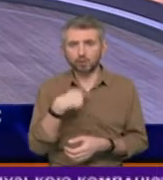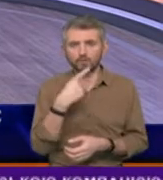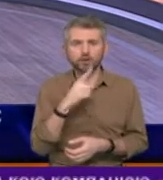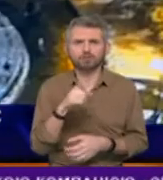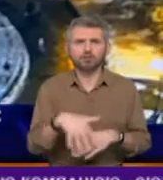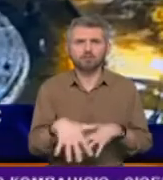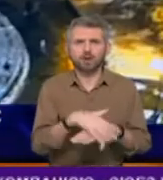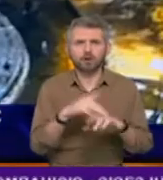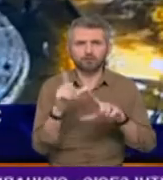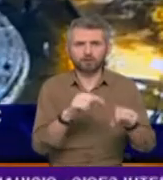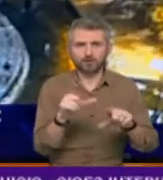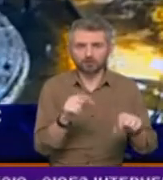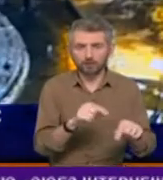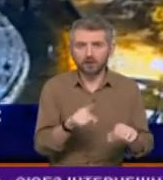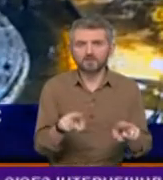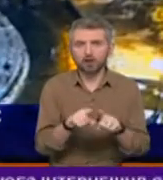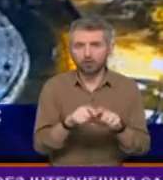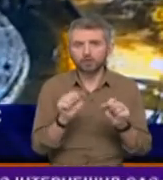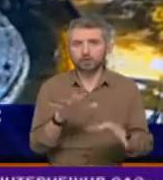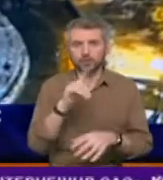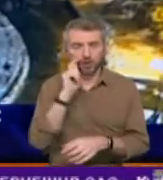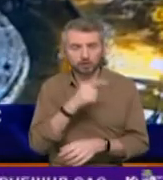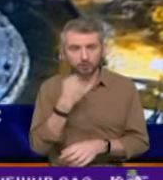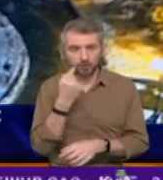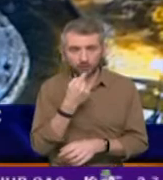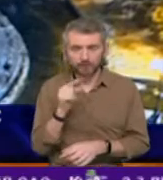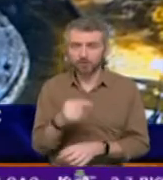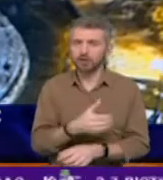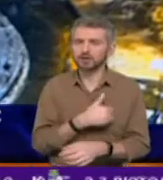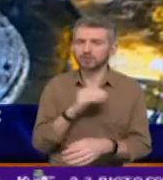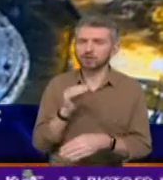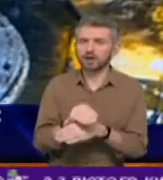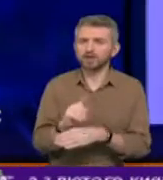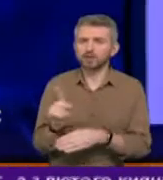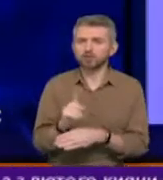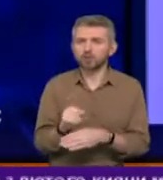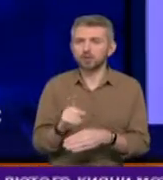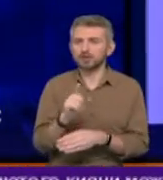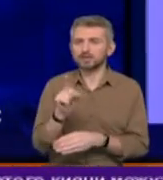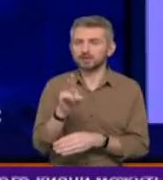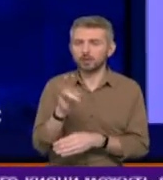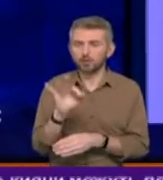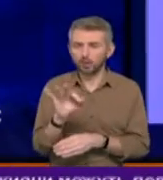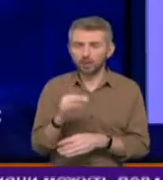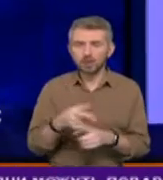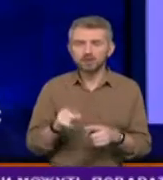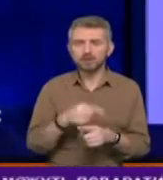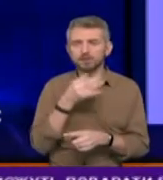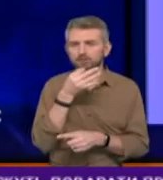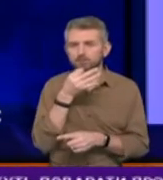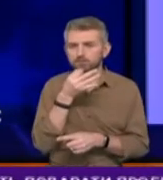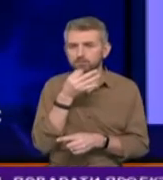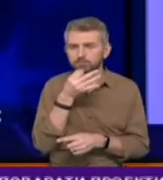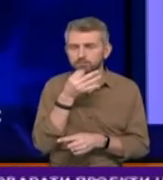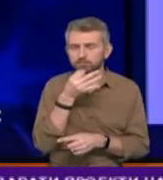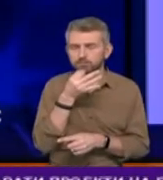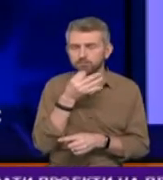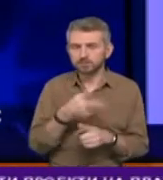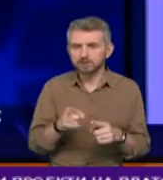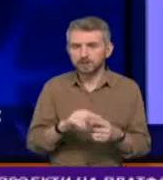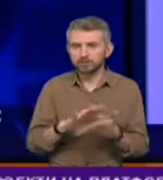зараз, да, села, селища в деяких районах країни, де взагалі діти, на жаль, не розмовляють українською або розмовляють на